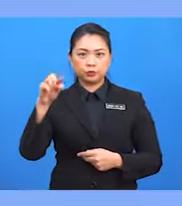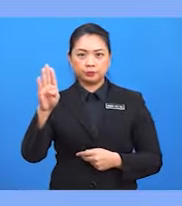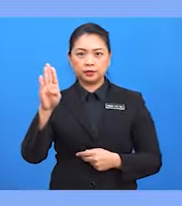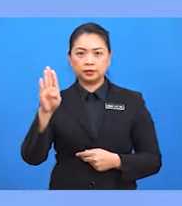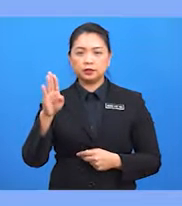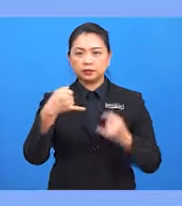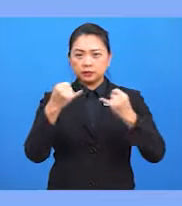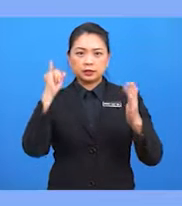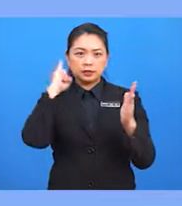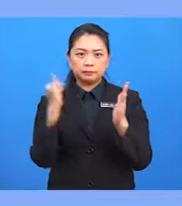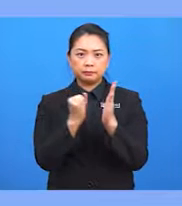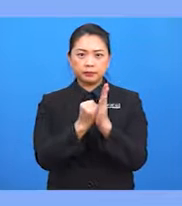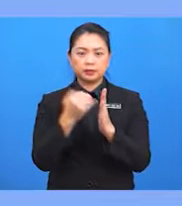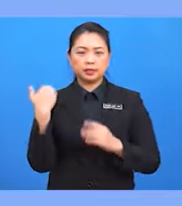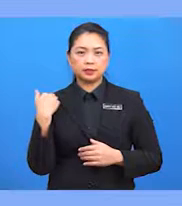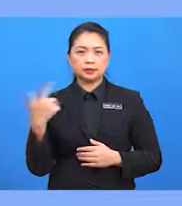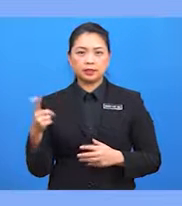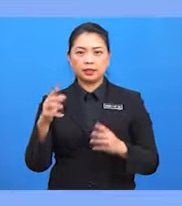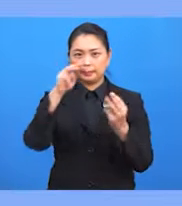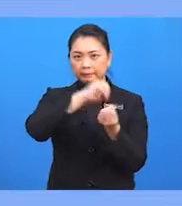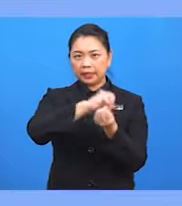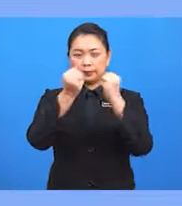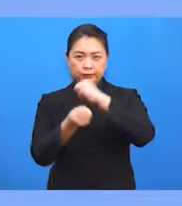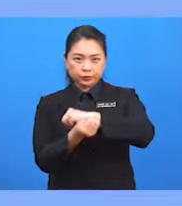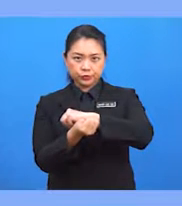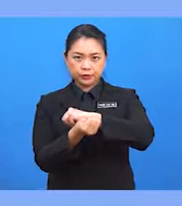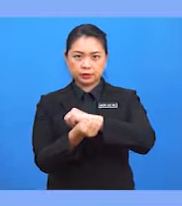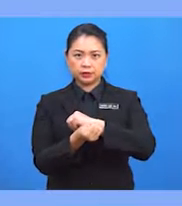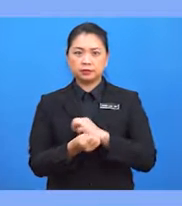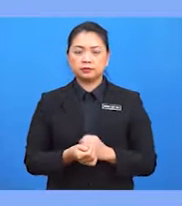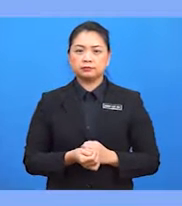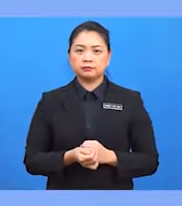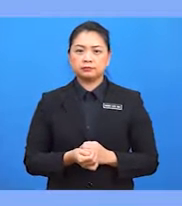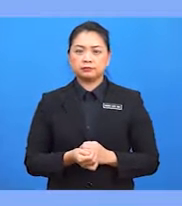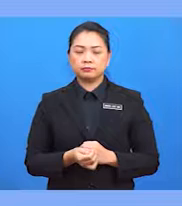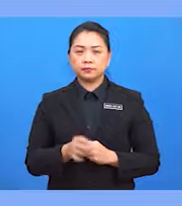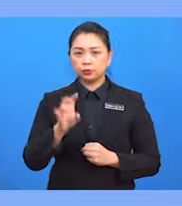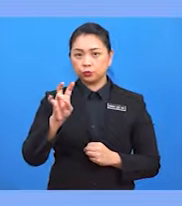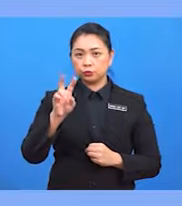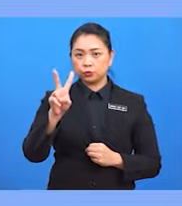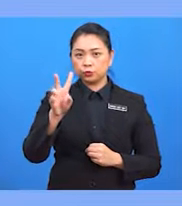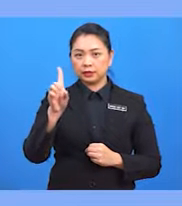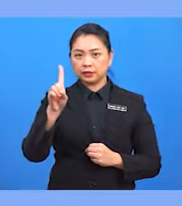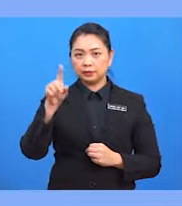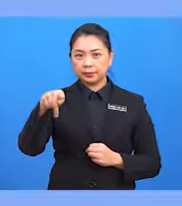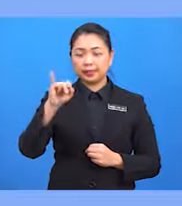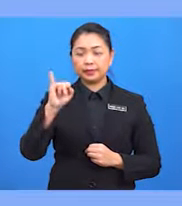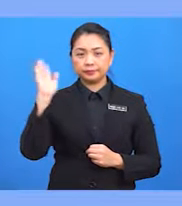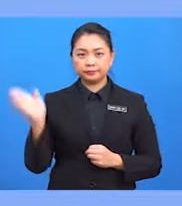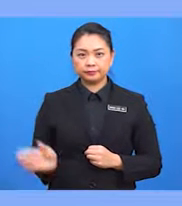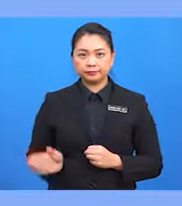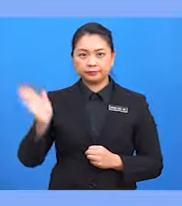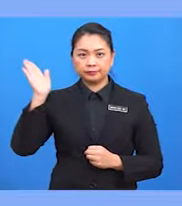Jenis image adalah image raster iaitu manipulation. Resolution kita tetapkan kepada 72 dot per